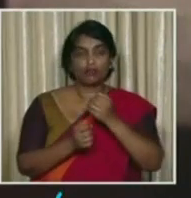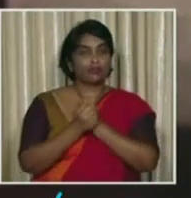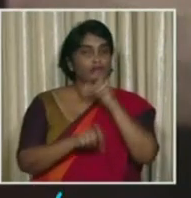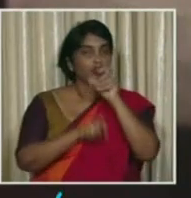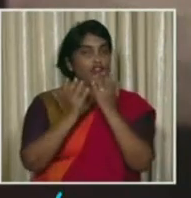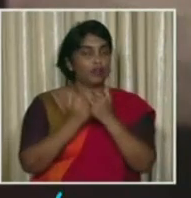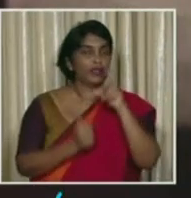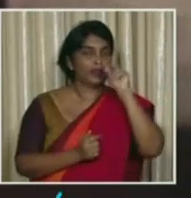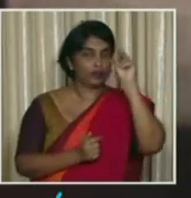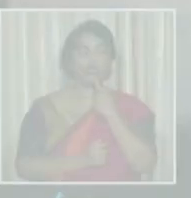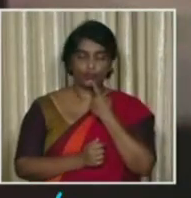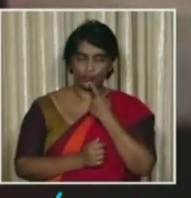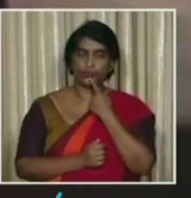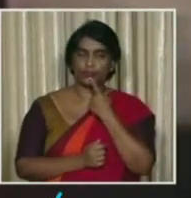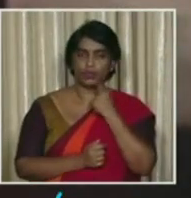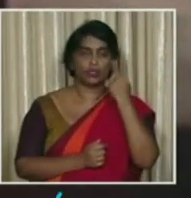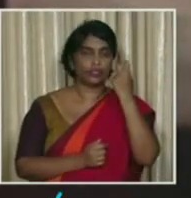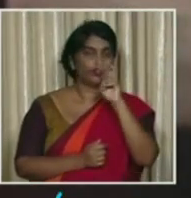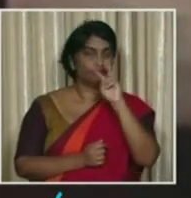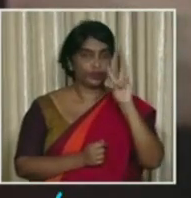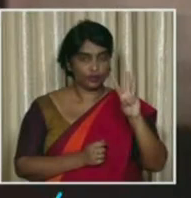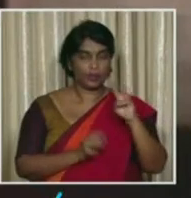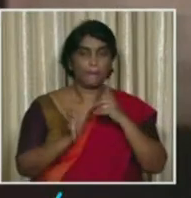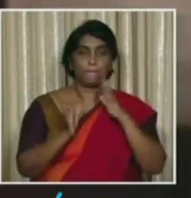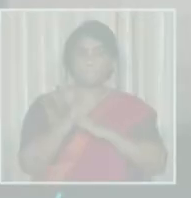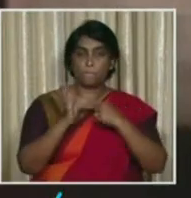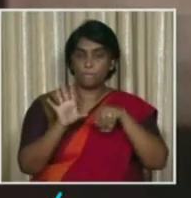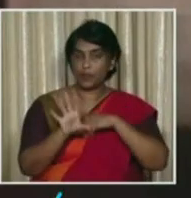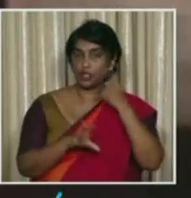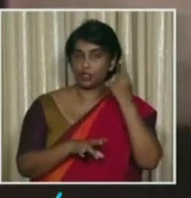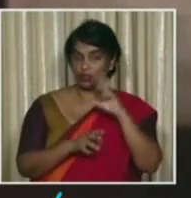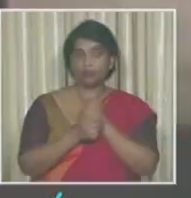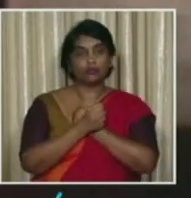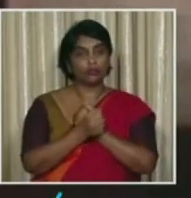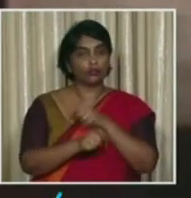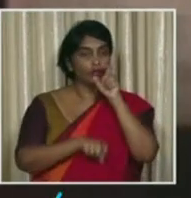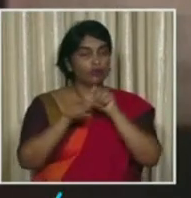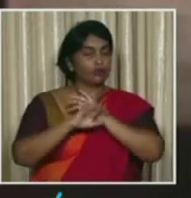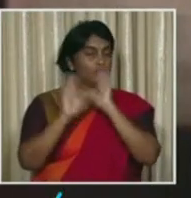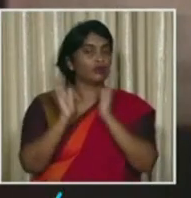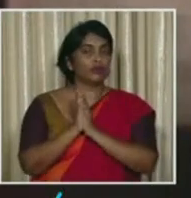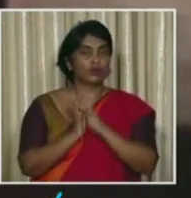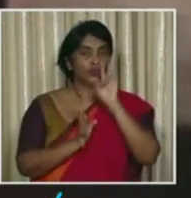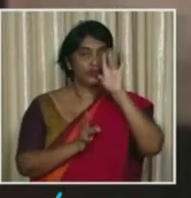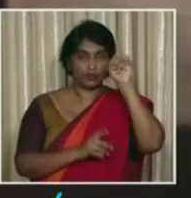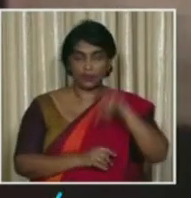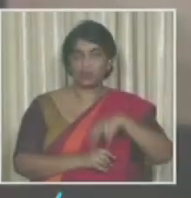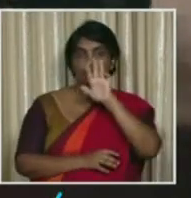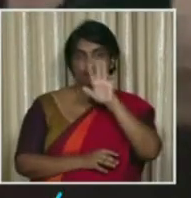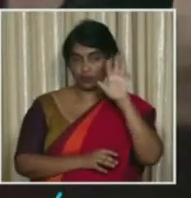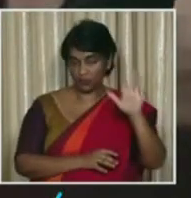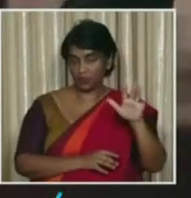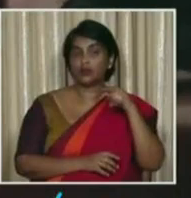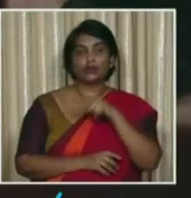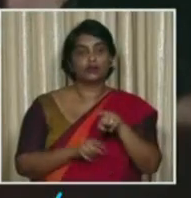සංඛ්‍යාව 11290යි. 2023 5 12 වන දිනට රඳවා සිටින මුළු රඳවියන් සංඛ්‍යාව 25899යි.